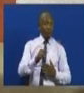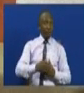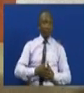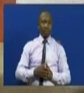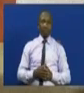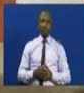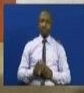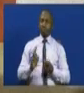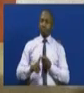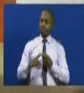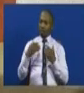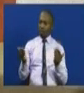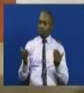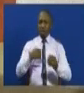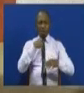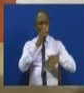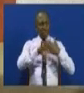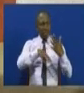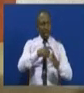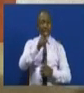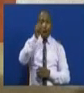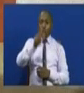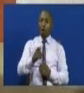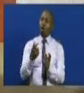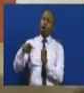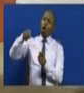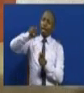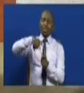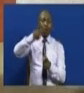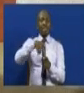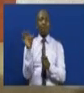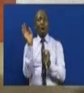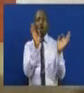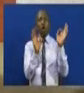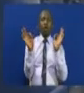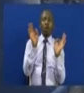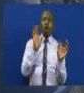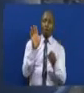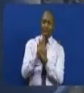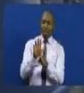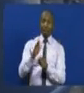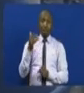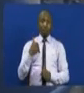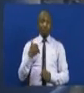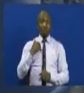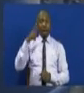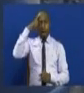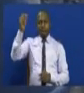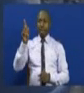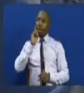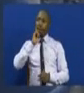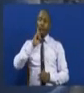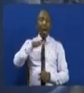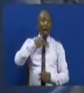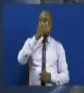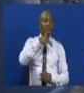Katika kuchanganya, wakati mwingine watu wanaweka mbwembwe nyingi sana. Mimi naamini kila kabila lina miti